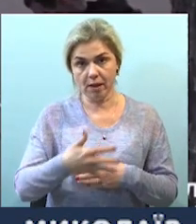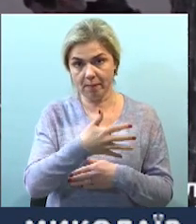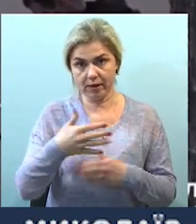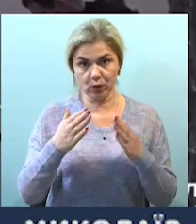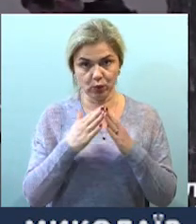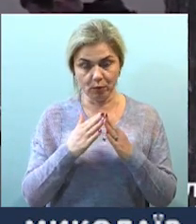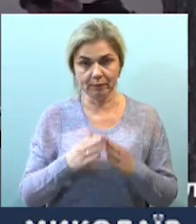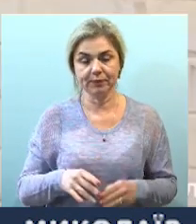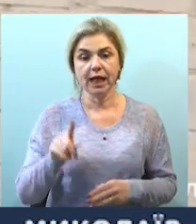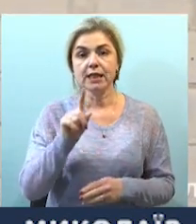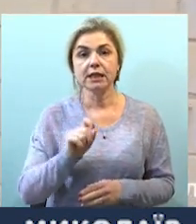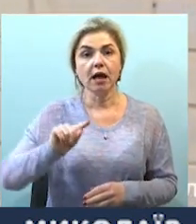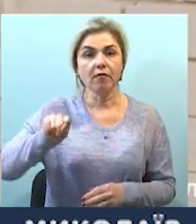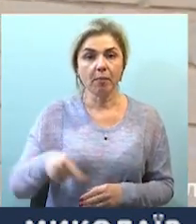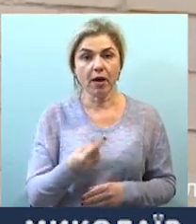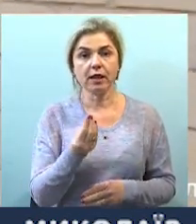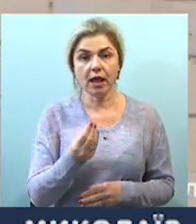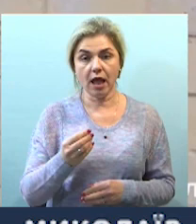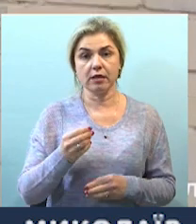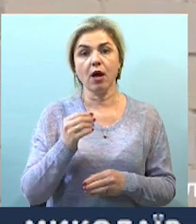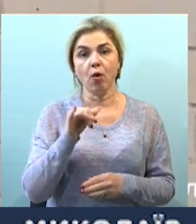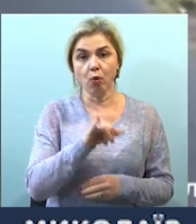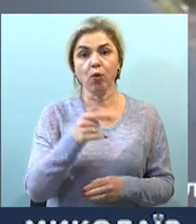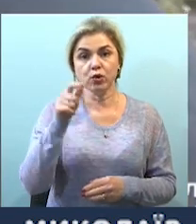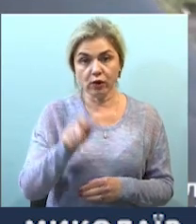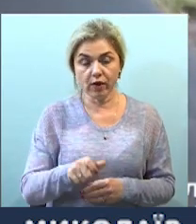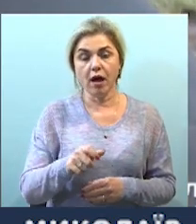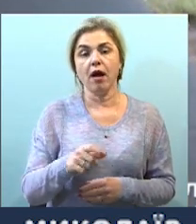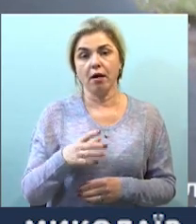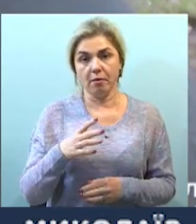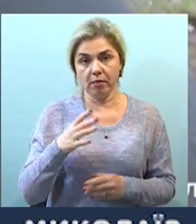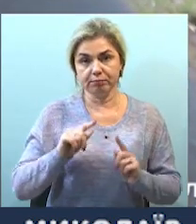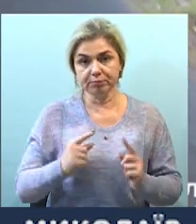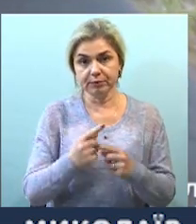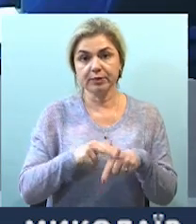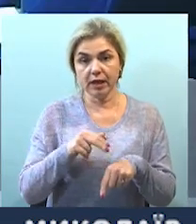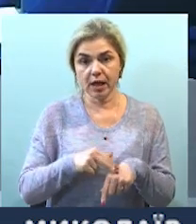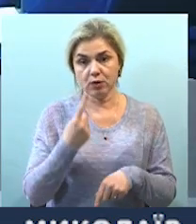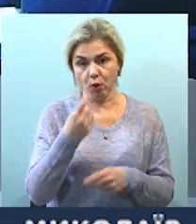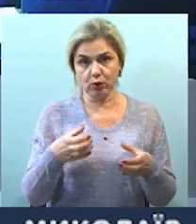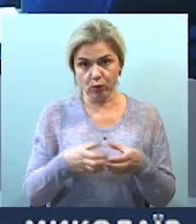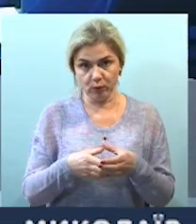За вимагання грошей у громадян правоохоронці затримали одного із членів угрупування.